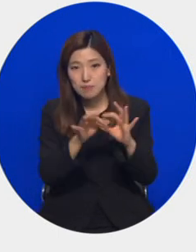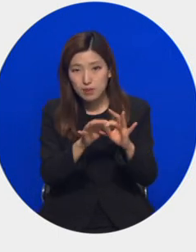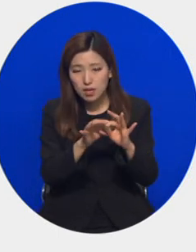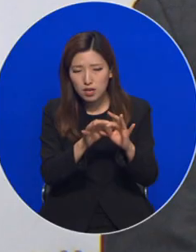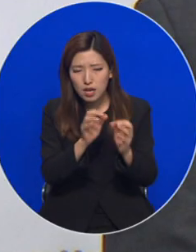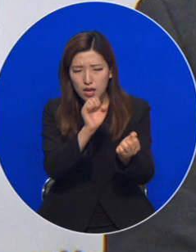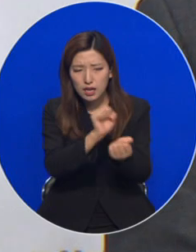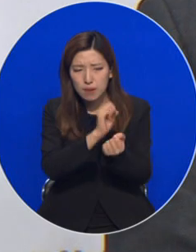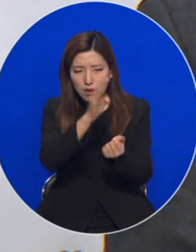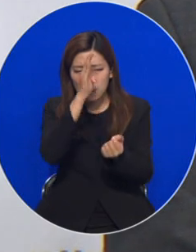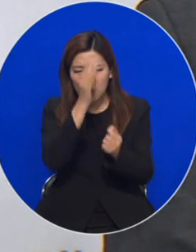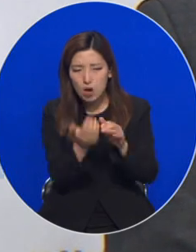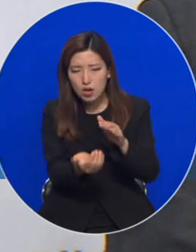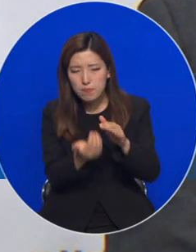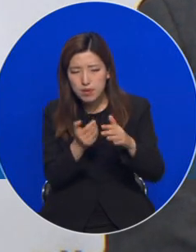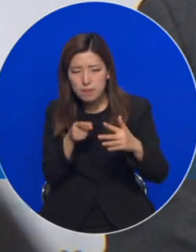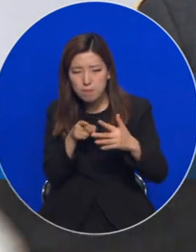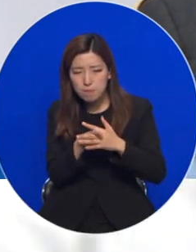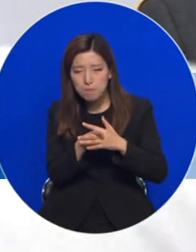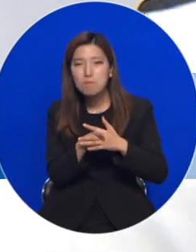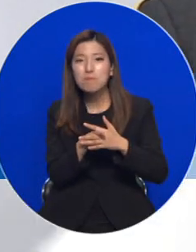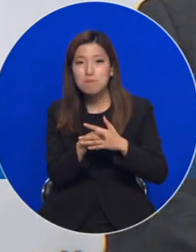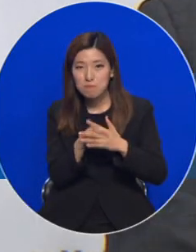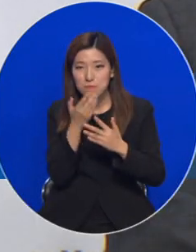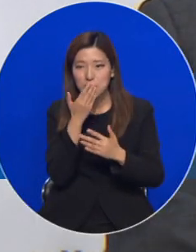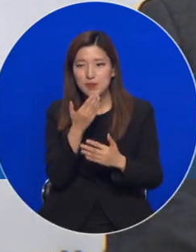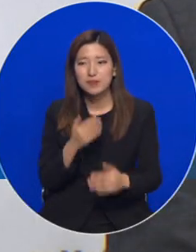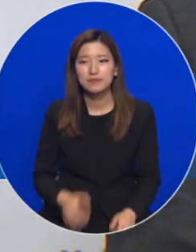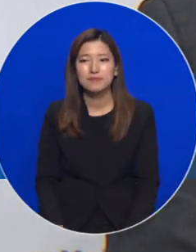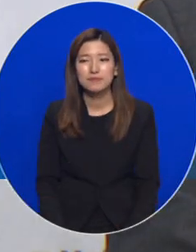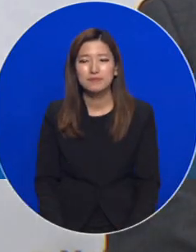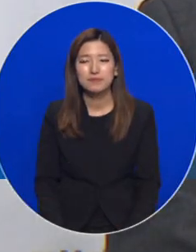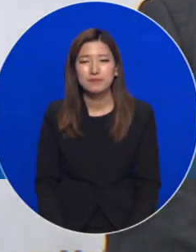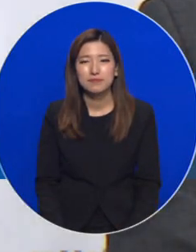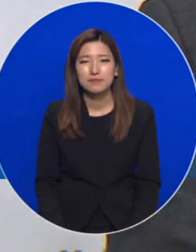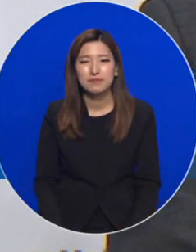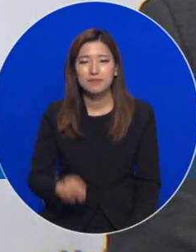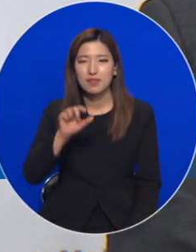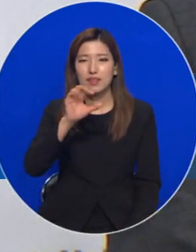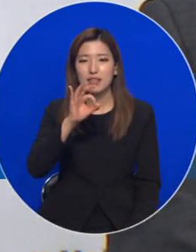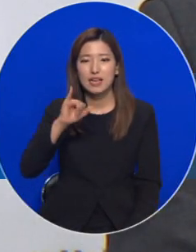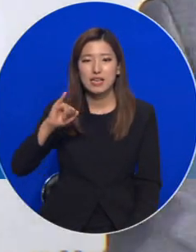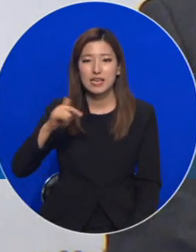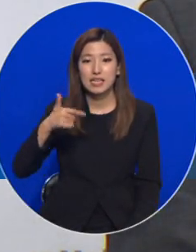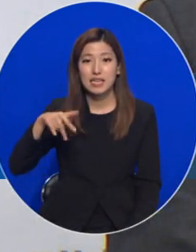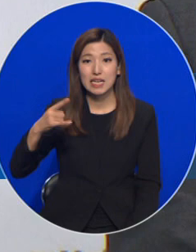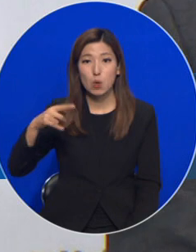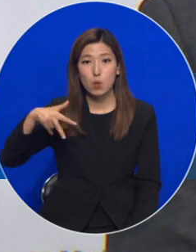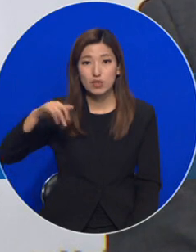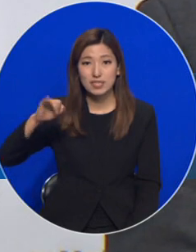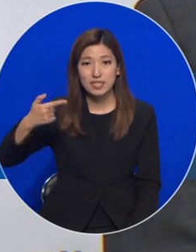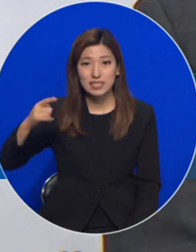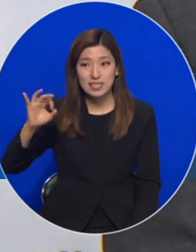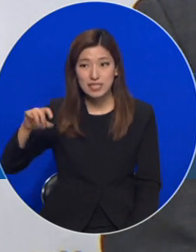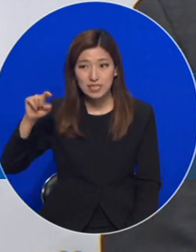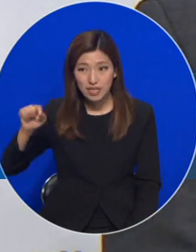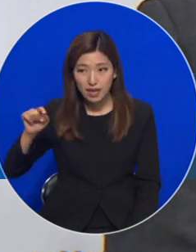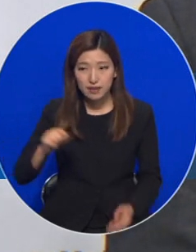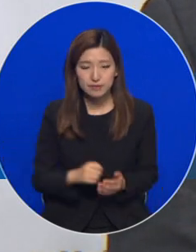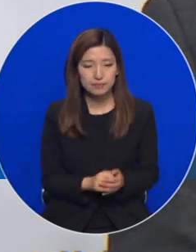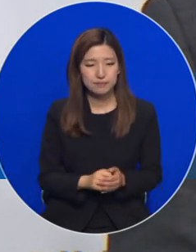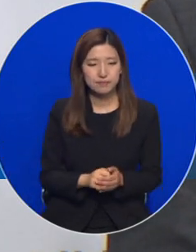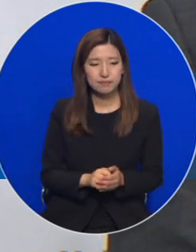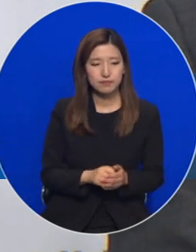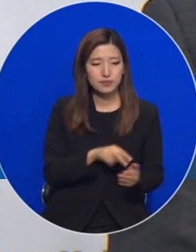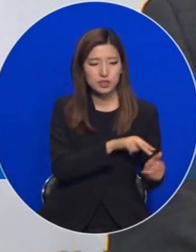겁니다 인공 지능 학습 용 데이터를 수집 가공 하는 사업을 통해 신규 일자리를 창출 함은 물론